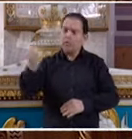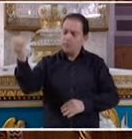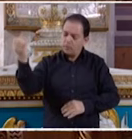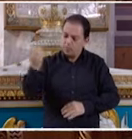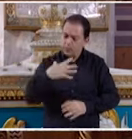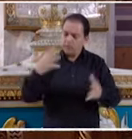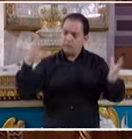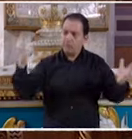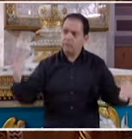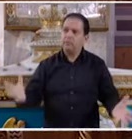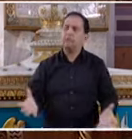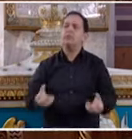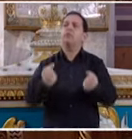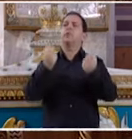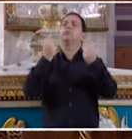σώσον